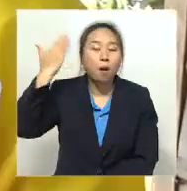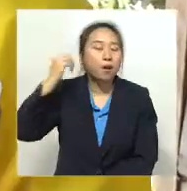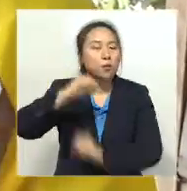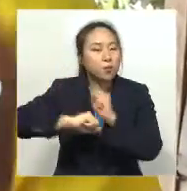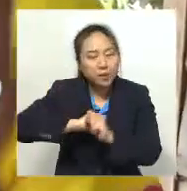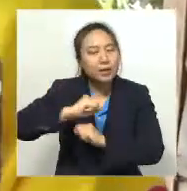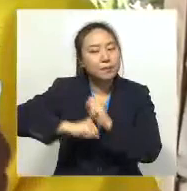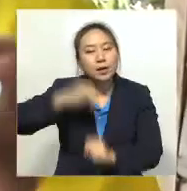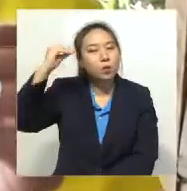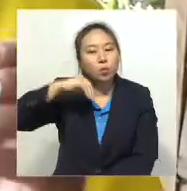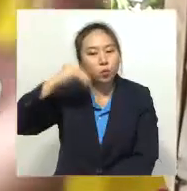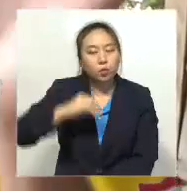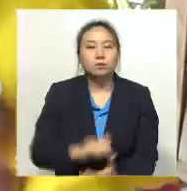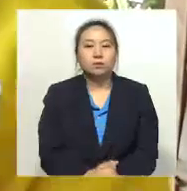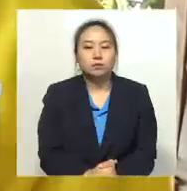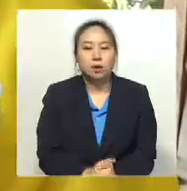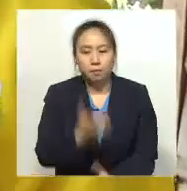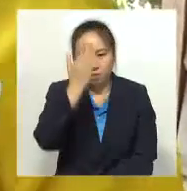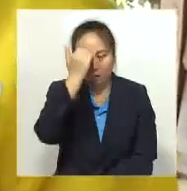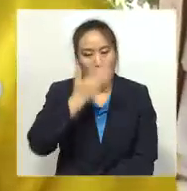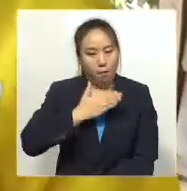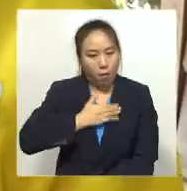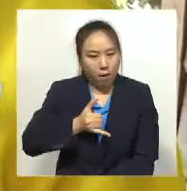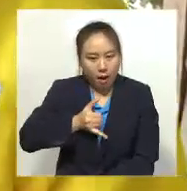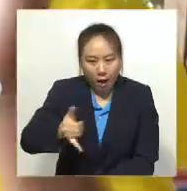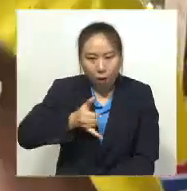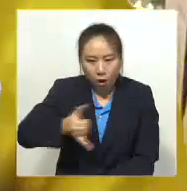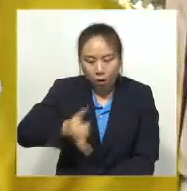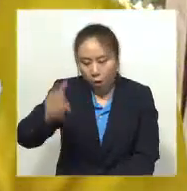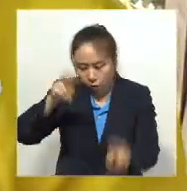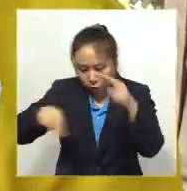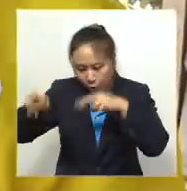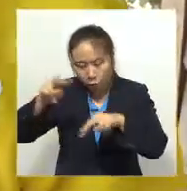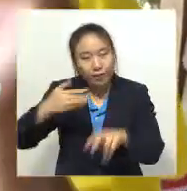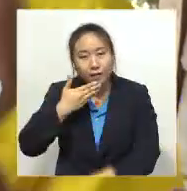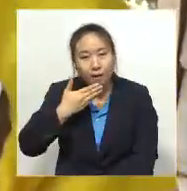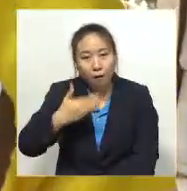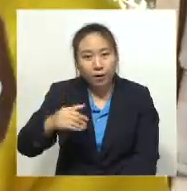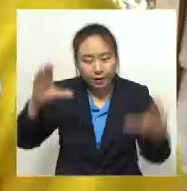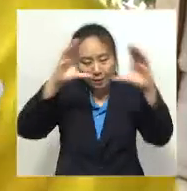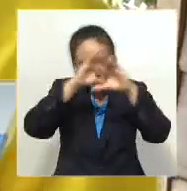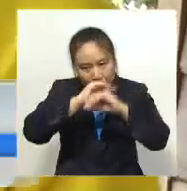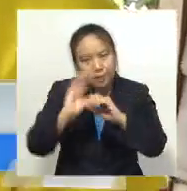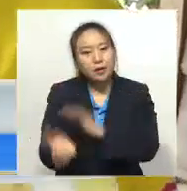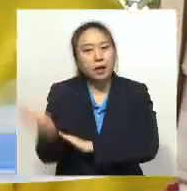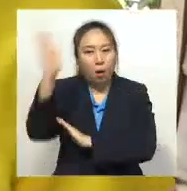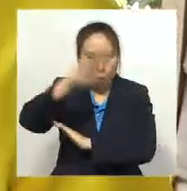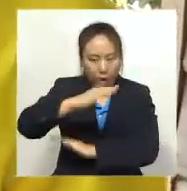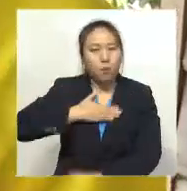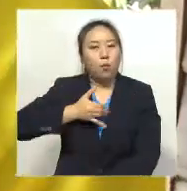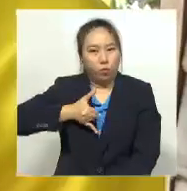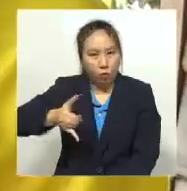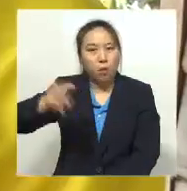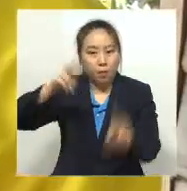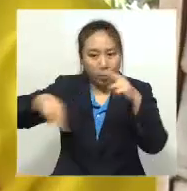ปีเพราะผมนี่มาสำรวจตลอดนะครับแม้กระทั่งกลางคืนแม้กระทั่งกลางวันต้องมาดูแลลูกบ้านนะ